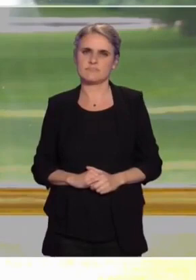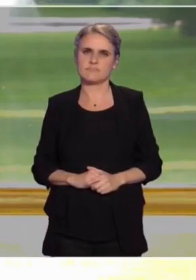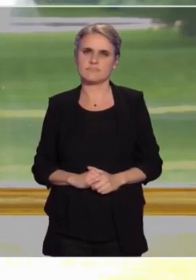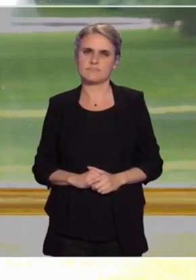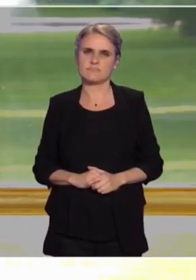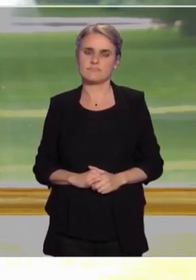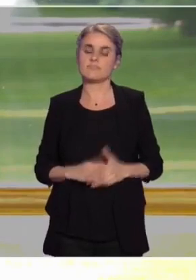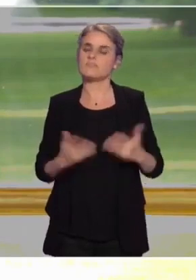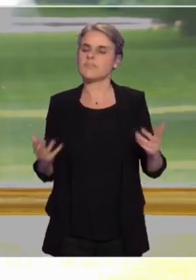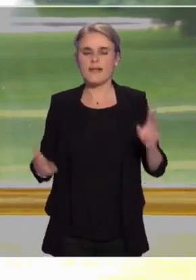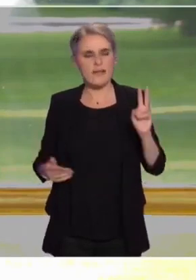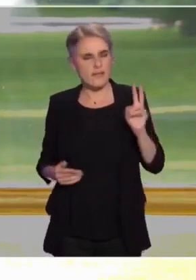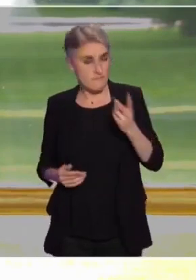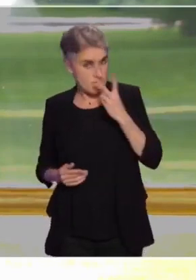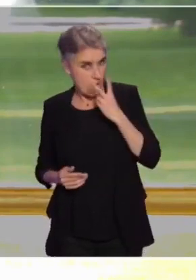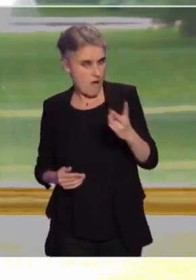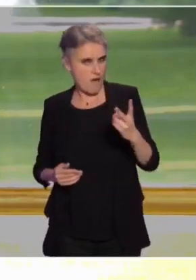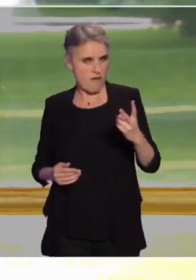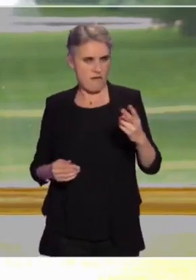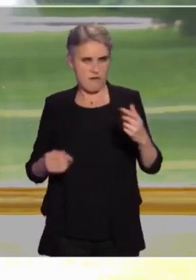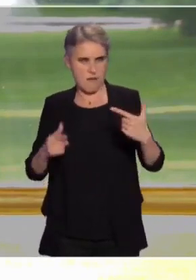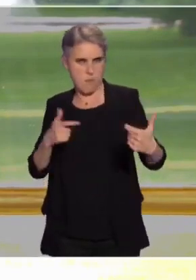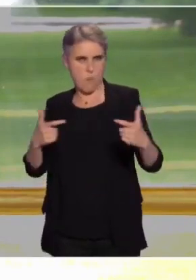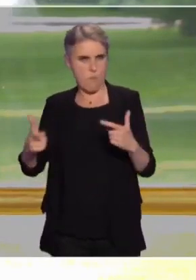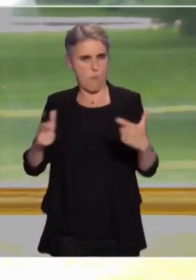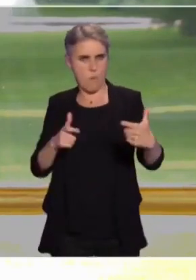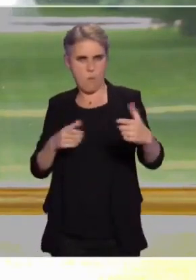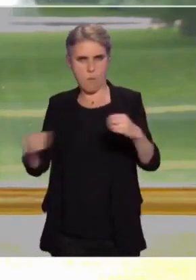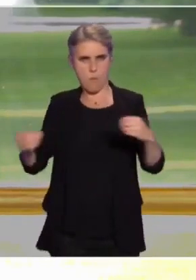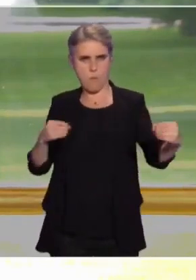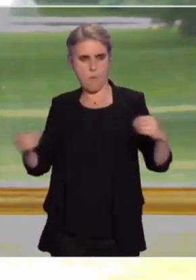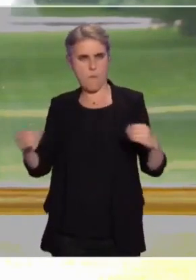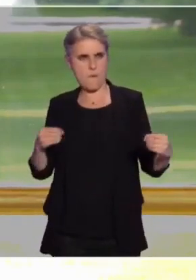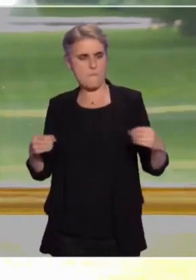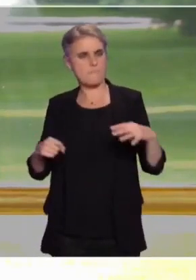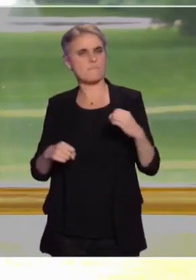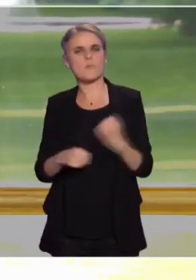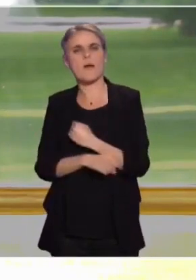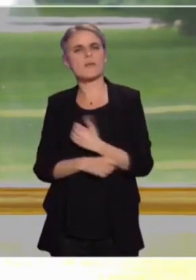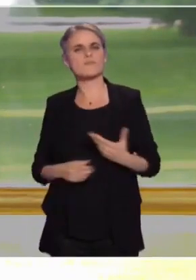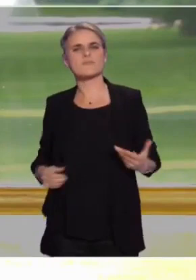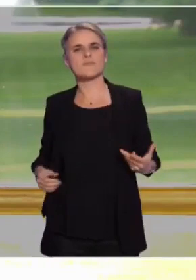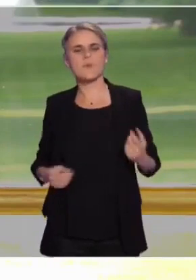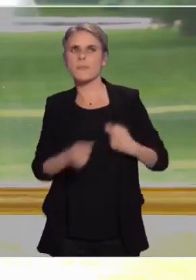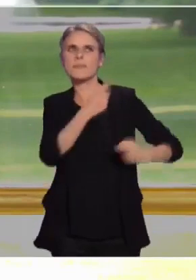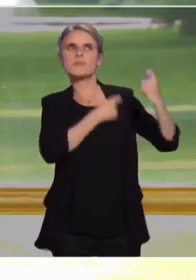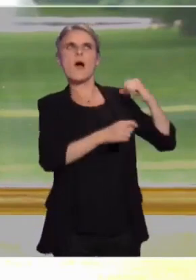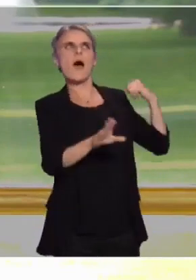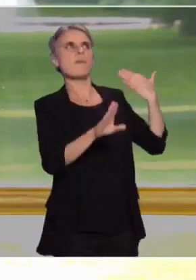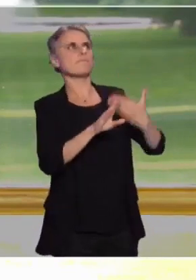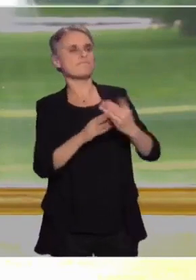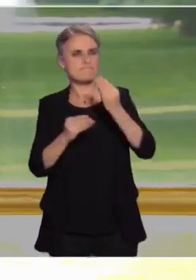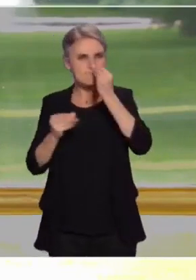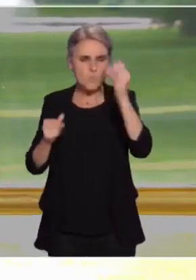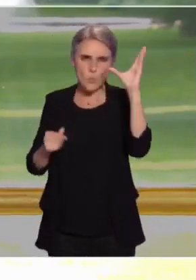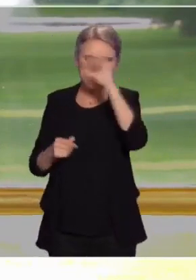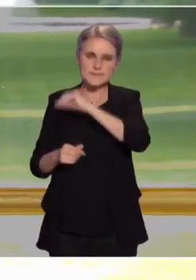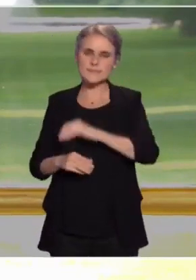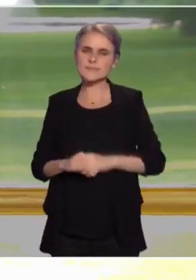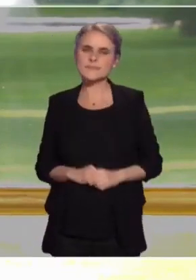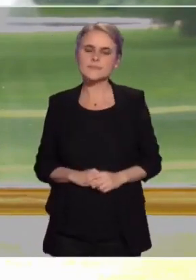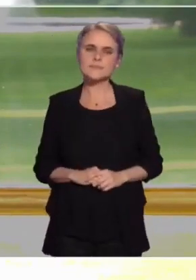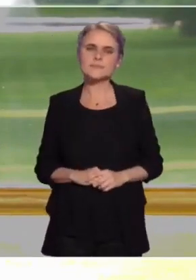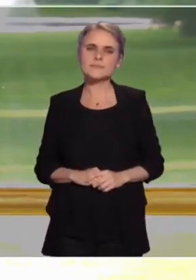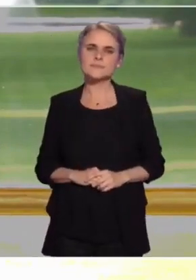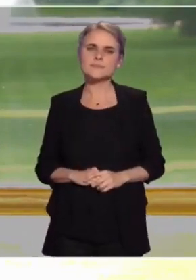je nous vois nous diviser pour tous et parfois perdre le sens même de notre histoire nous unir